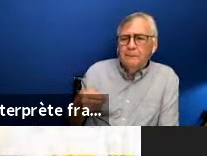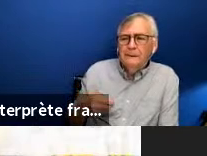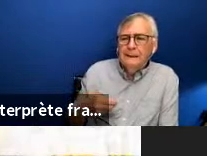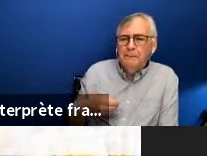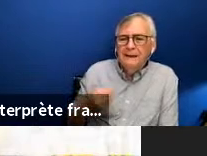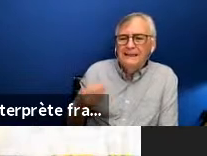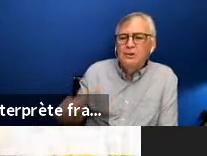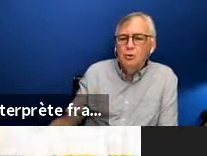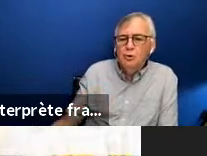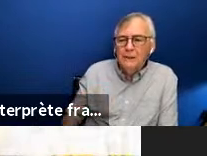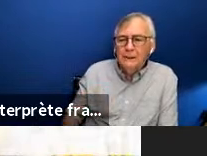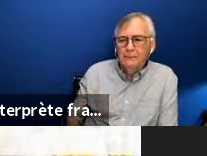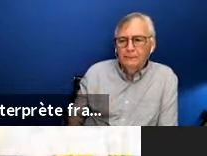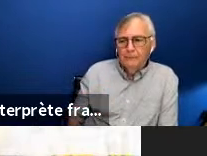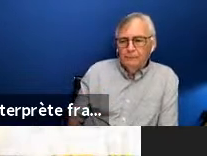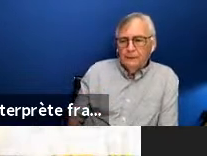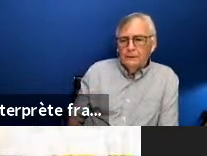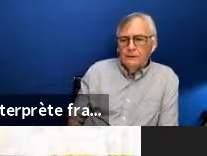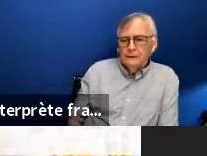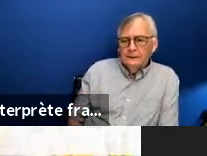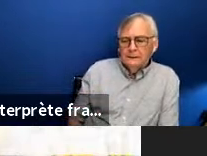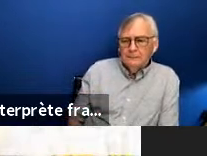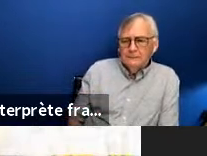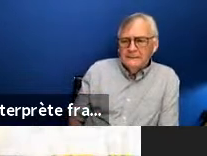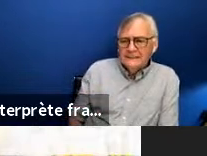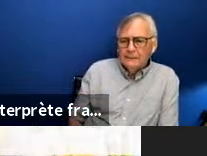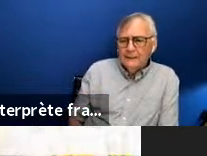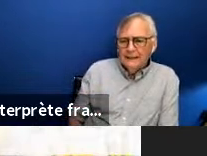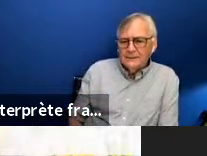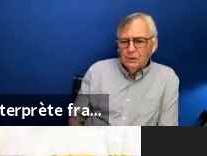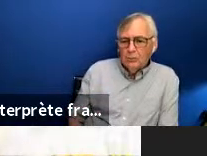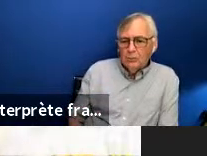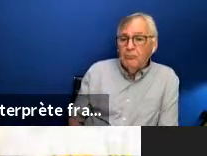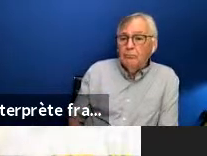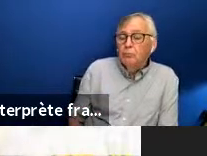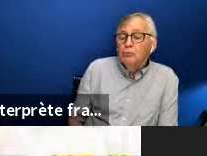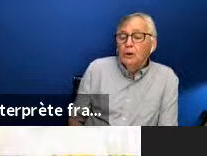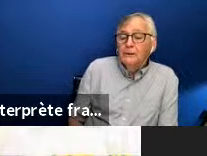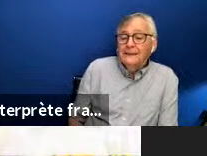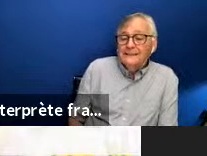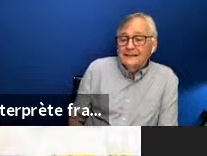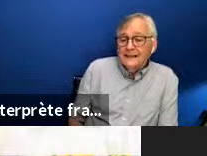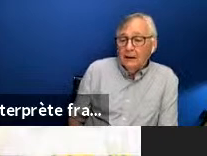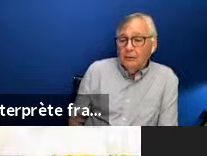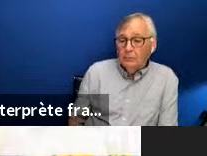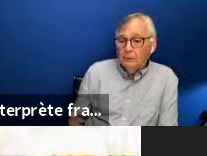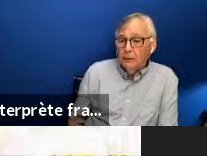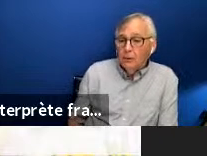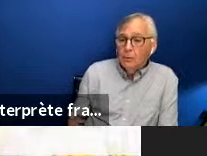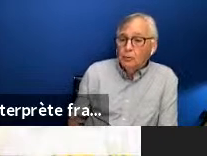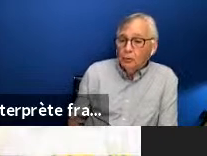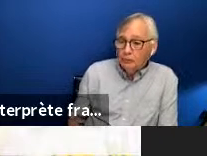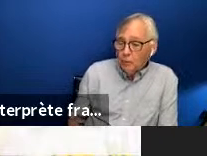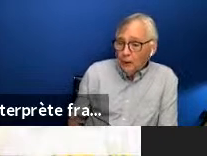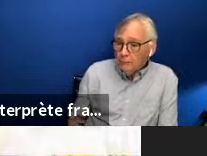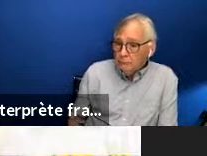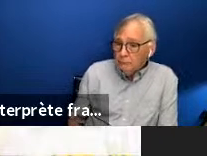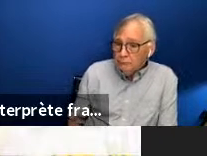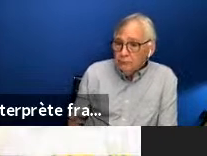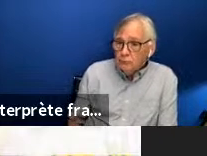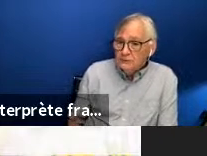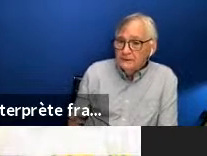C'est des préjugés, des discriminations. Pour vous donner des exemples,